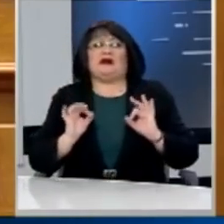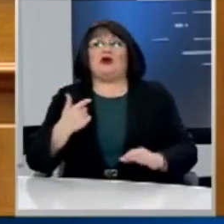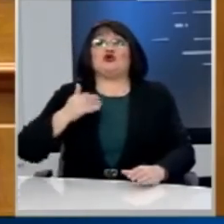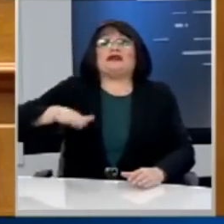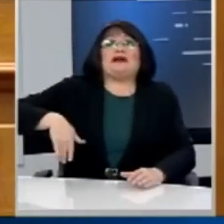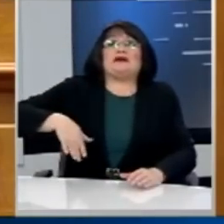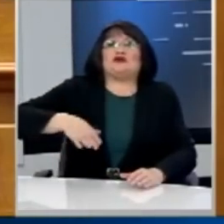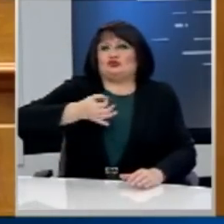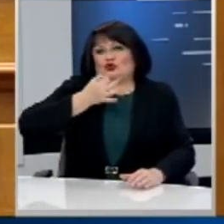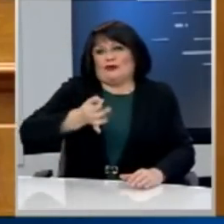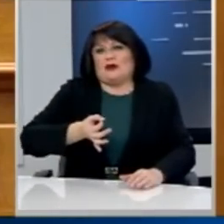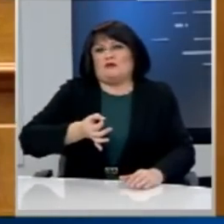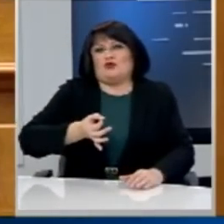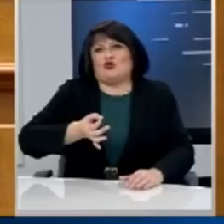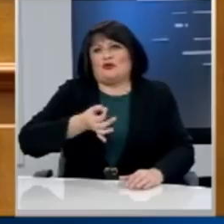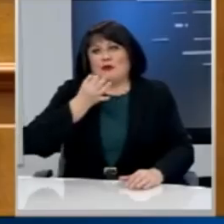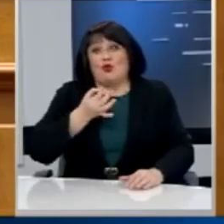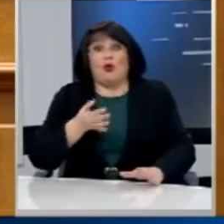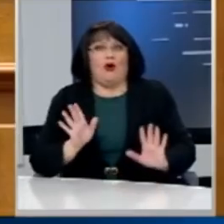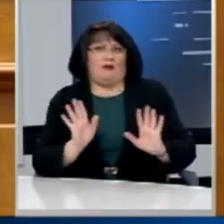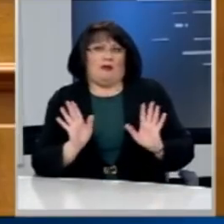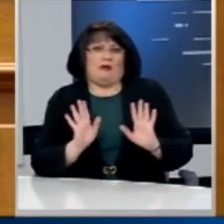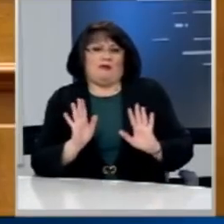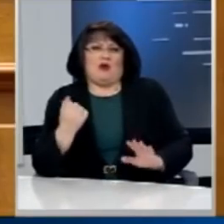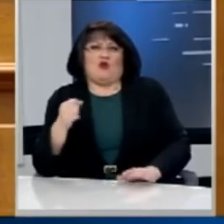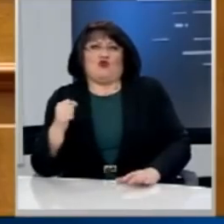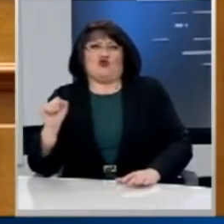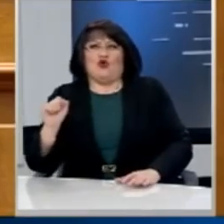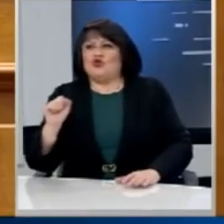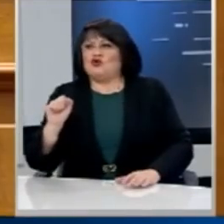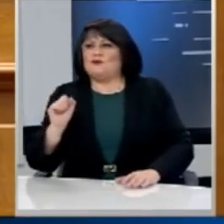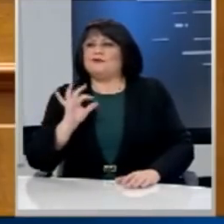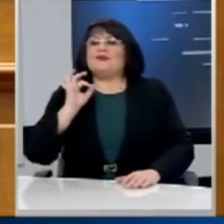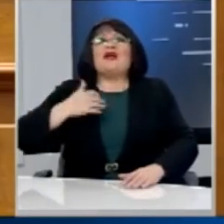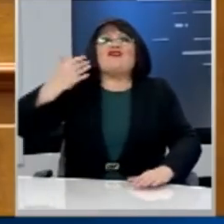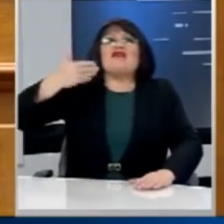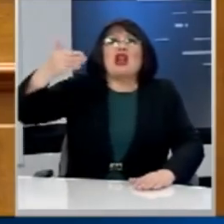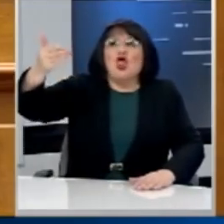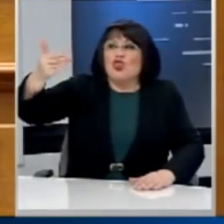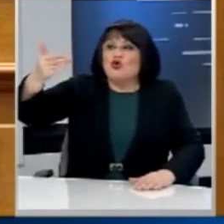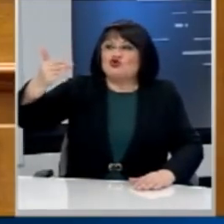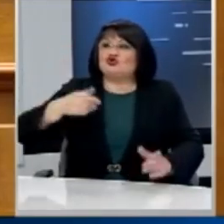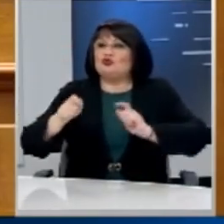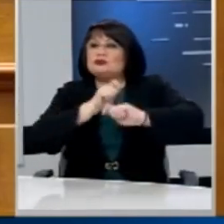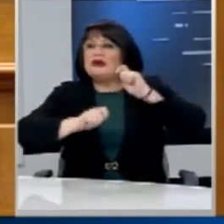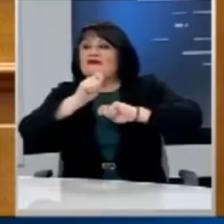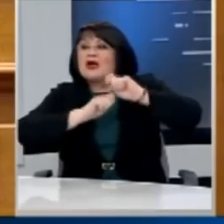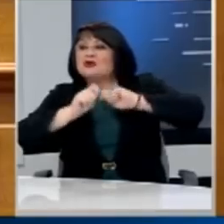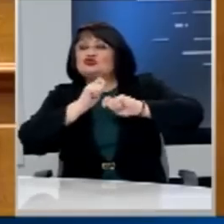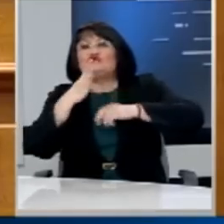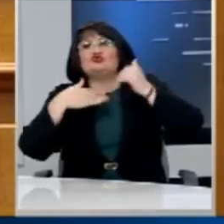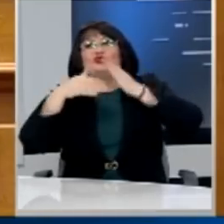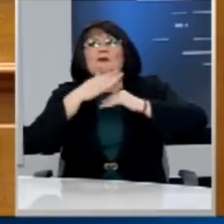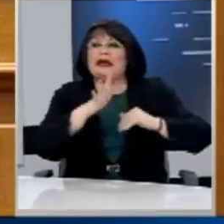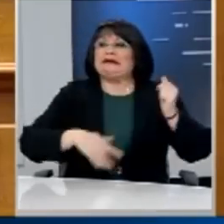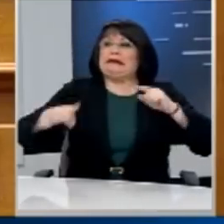ο τελευταίος που θα αρνηθεί ότι σε ένα τόσο φιλόδοξο σχέδιο ανάταξης της χώρας